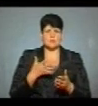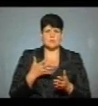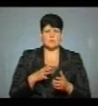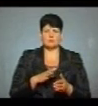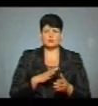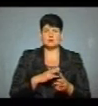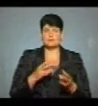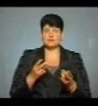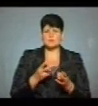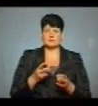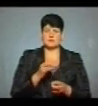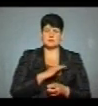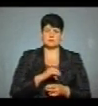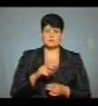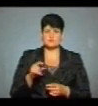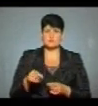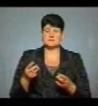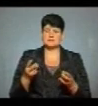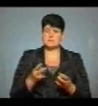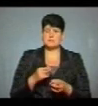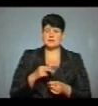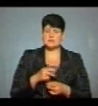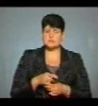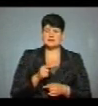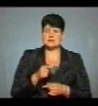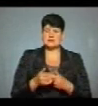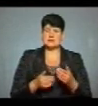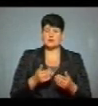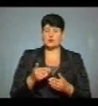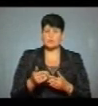була потрібна споживачам, треба йти на ті